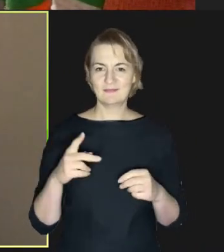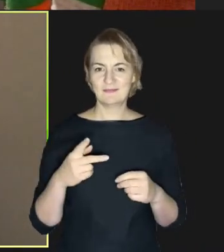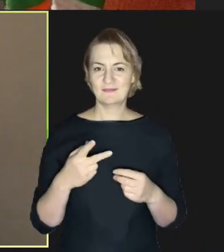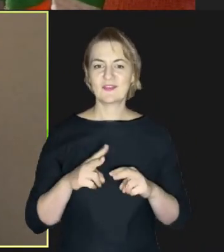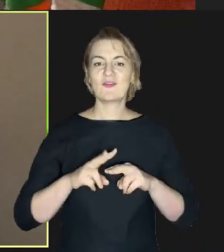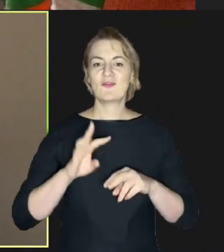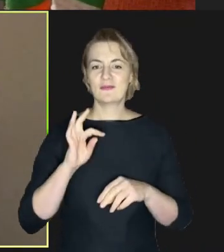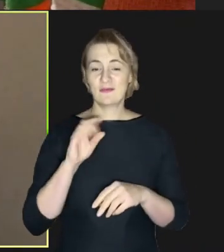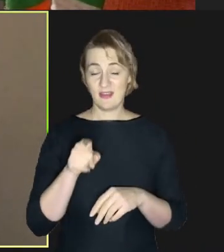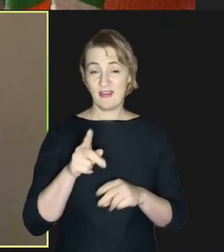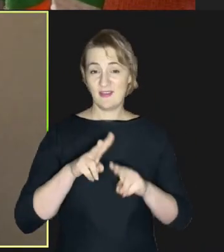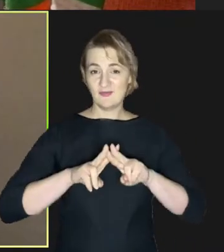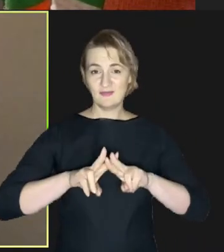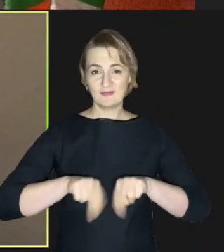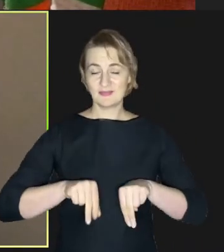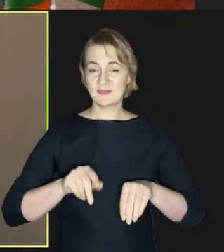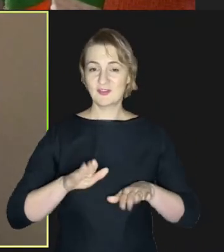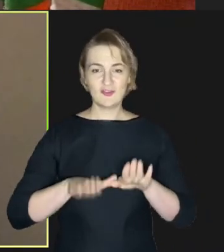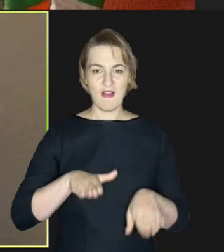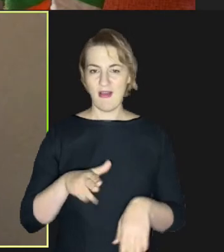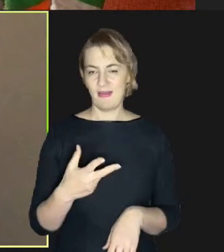śladów.